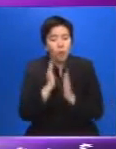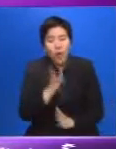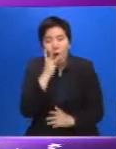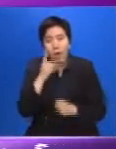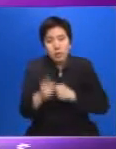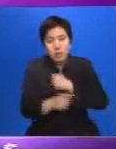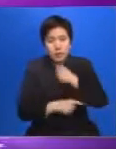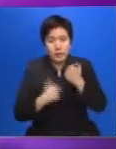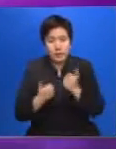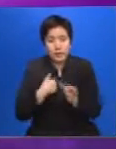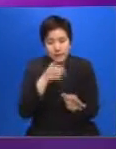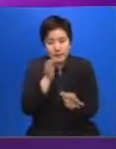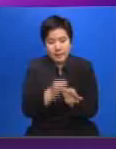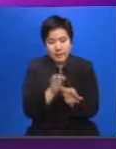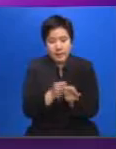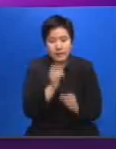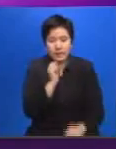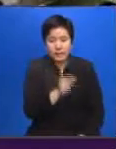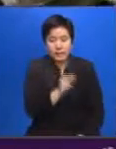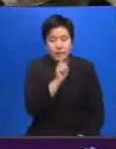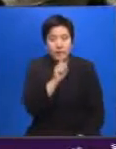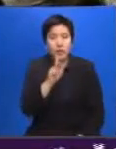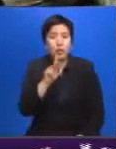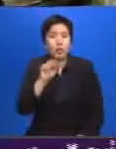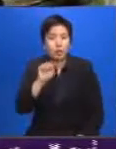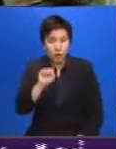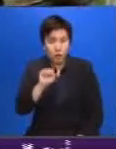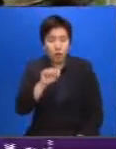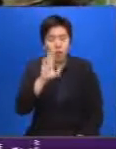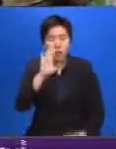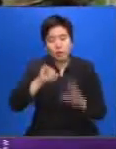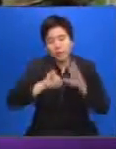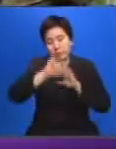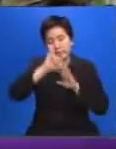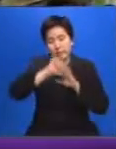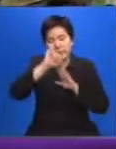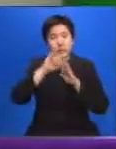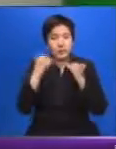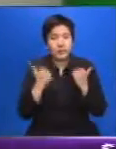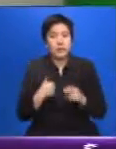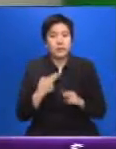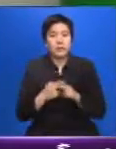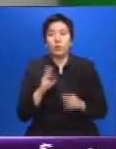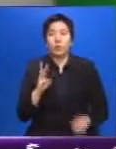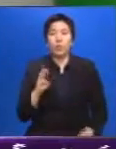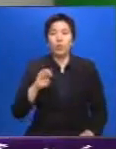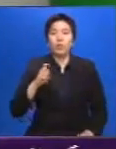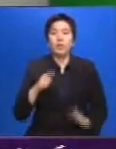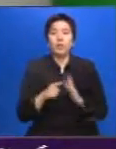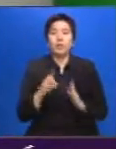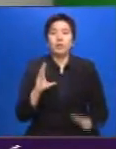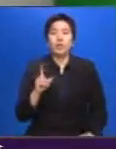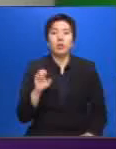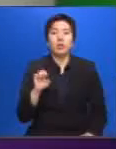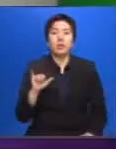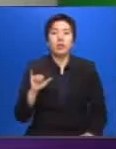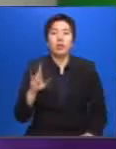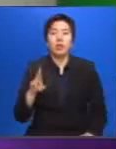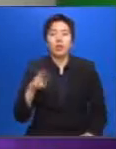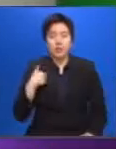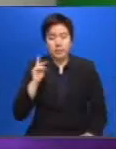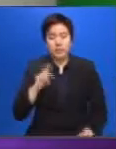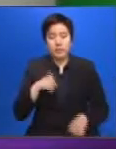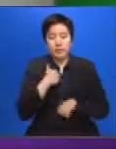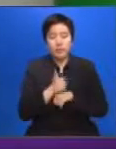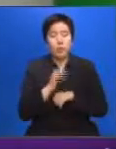าที่ธนาคารเพื่อการเกษตรและสหกรณ์การเกษตรหรือธกส.จังหวัดเชียงใหม่นายวิเชียรพุทธิวินยูผู้ว่าราชการ